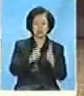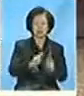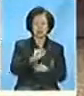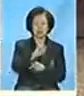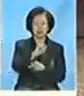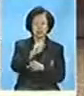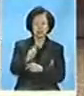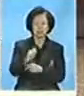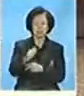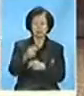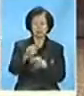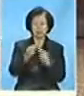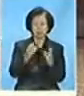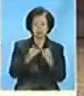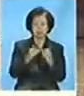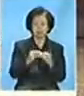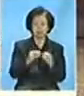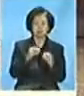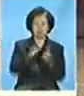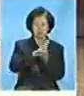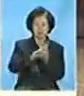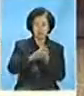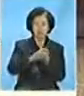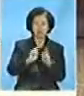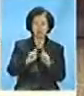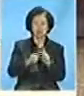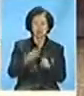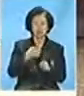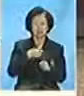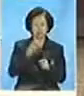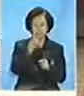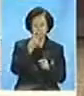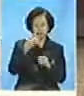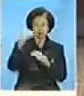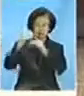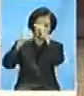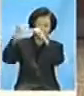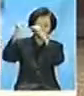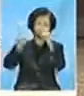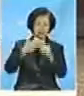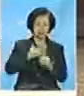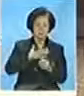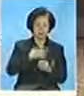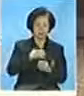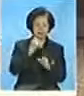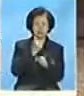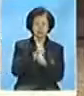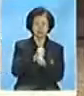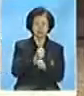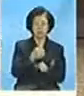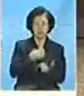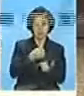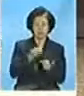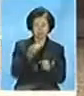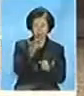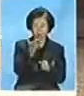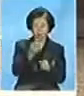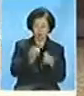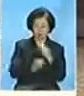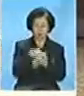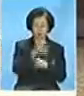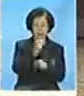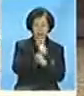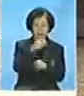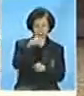าดก็ดีต่างๆเหล่านี้เราอยากเห็นการพัฒนาผมก็อยากทำดังนั้นผมจะขอโอกาสนี้ทำ